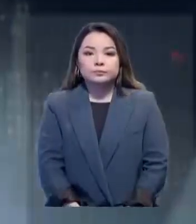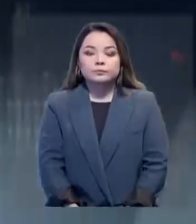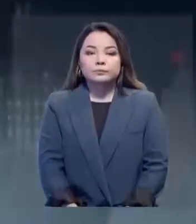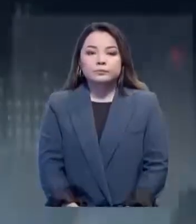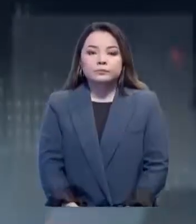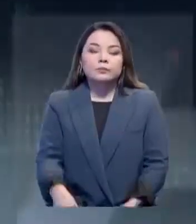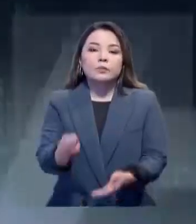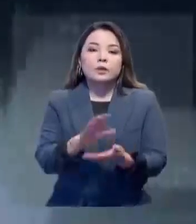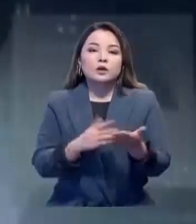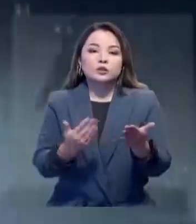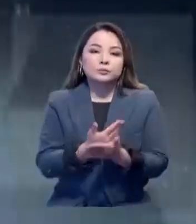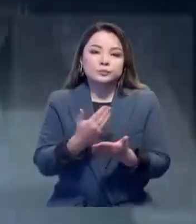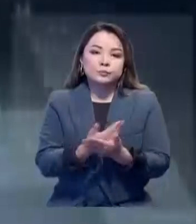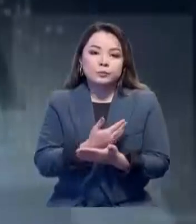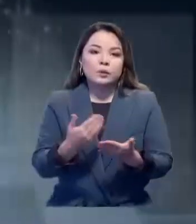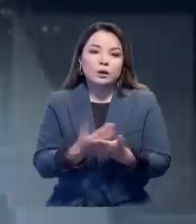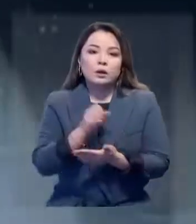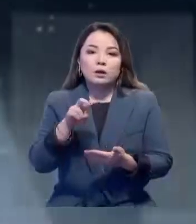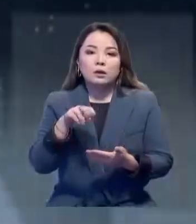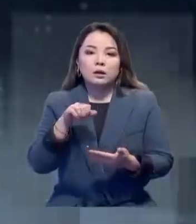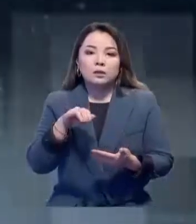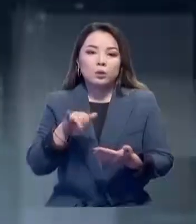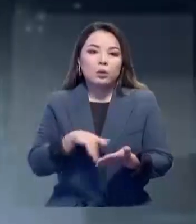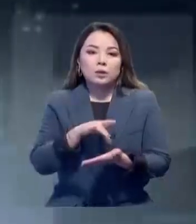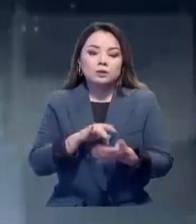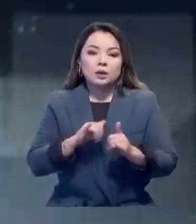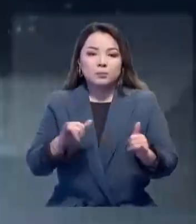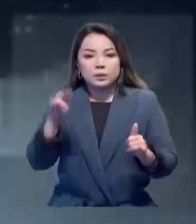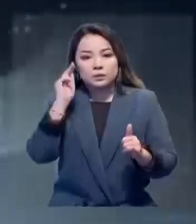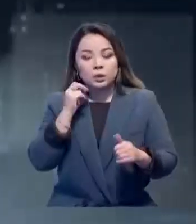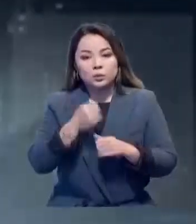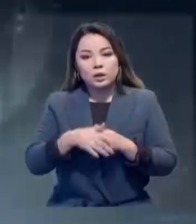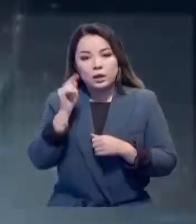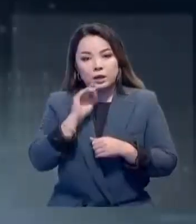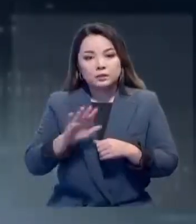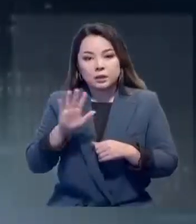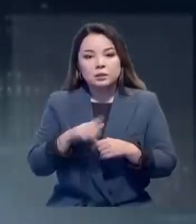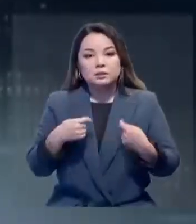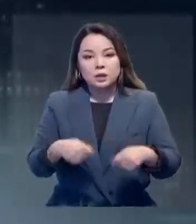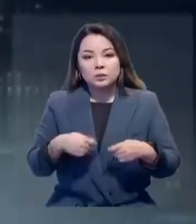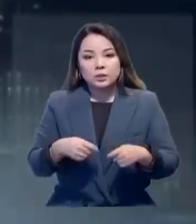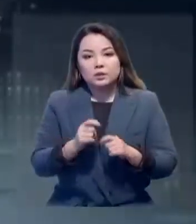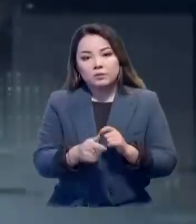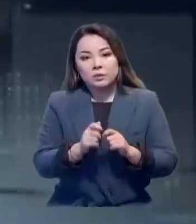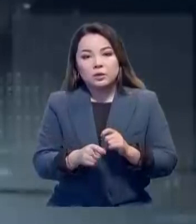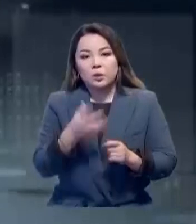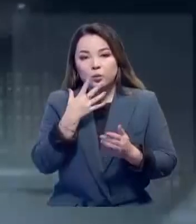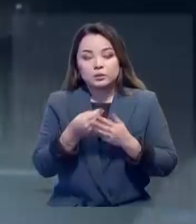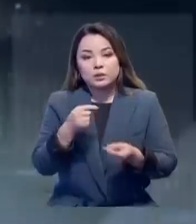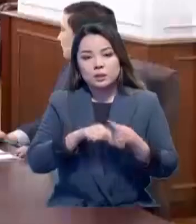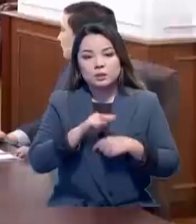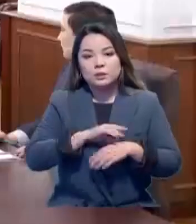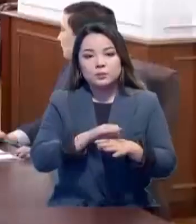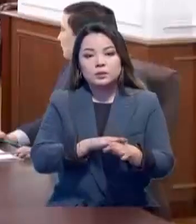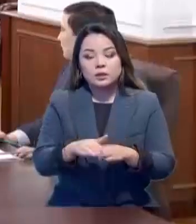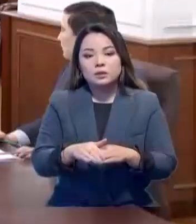Жаңалықтарымызды одан әрі жалғастырамыз. Жаңа Алатау қаласын дамыту Қытай және Орталық Азия елдерімен сауда және инвестициялық өзара